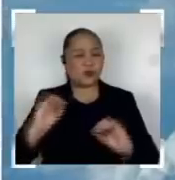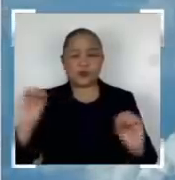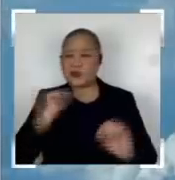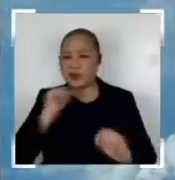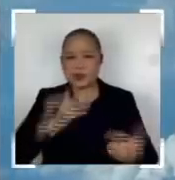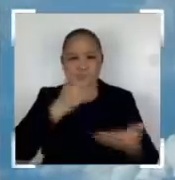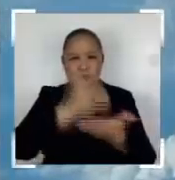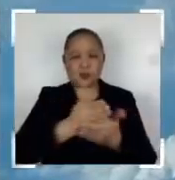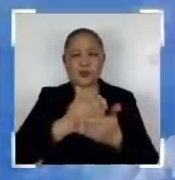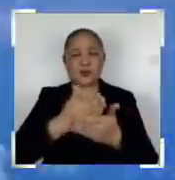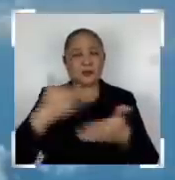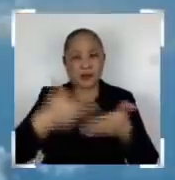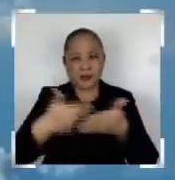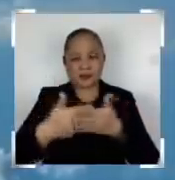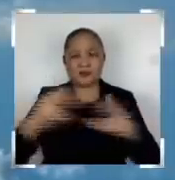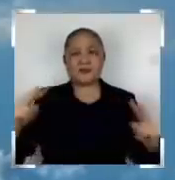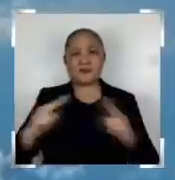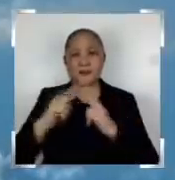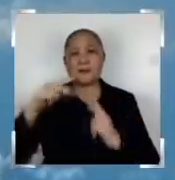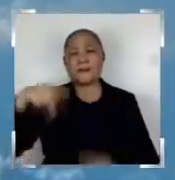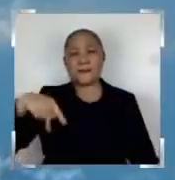Pinatubo.